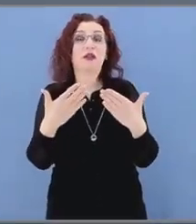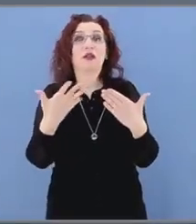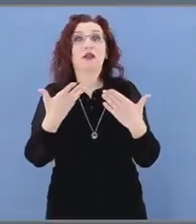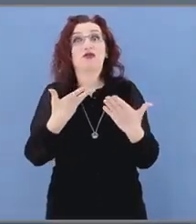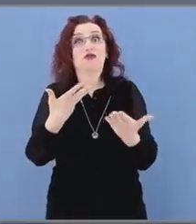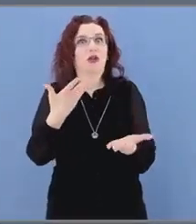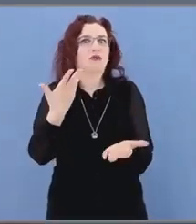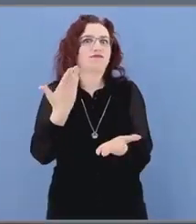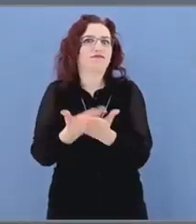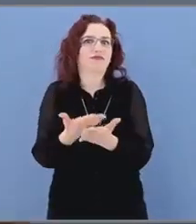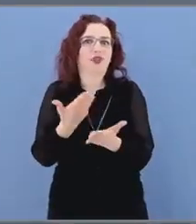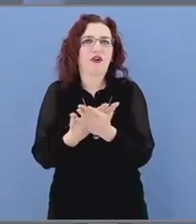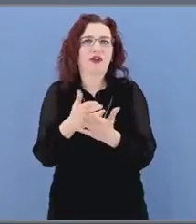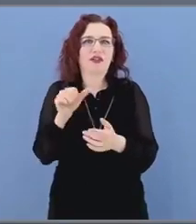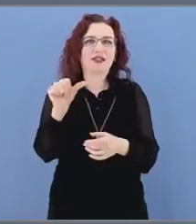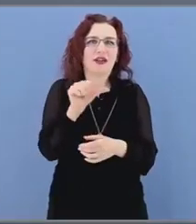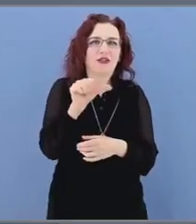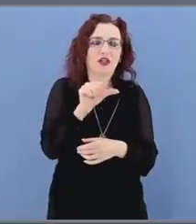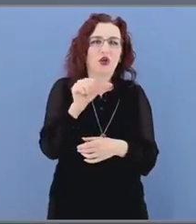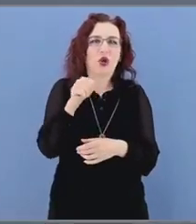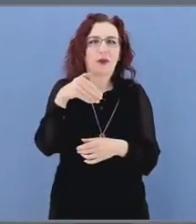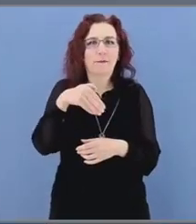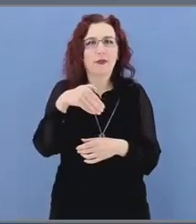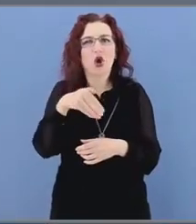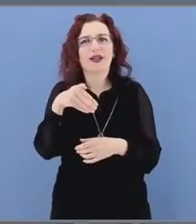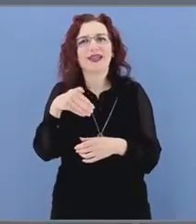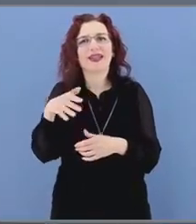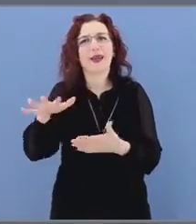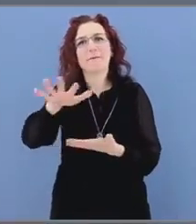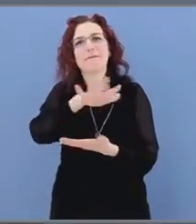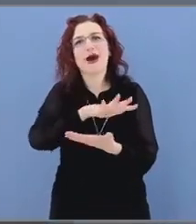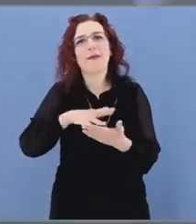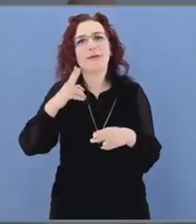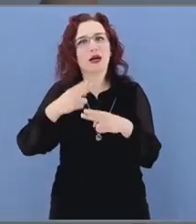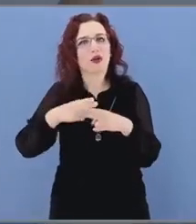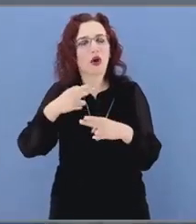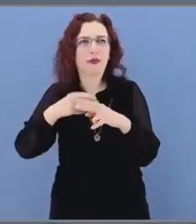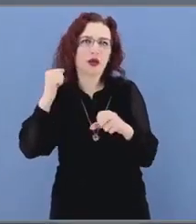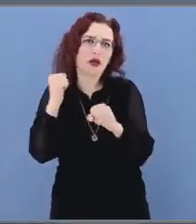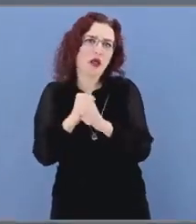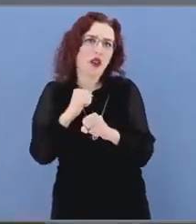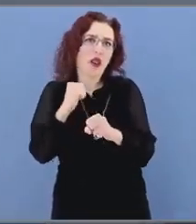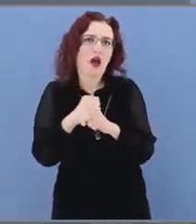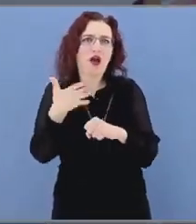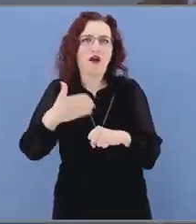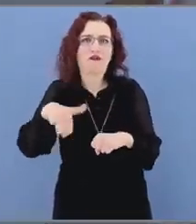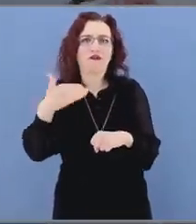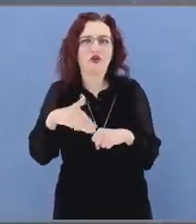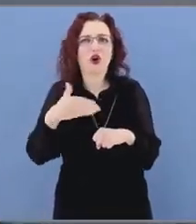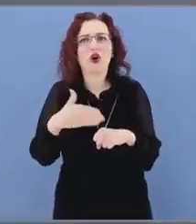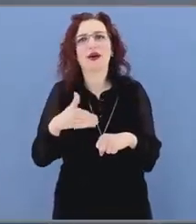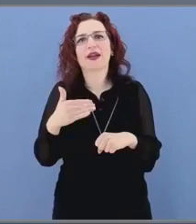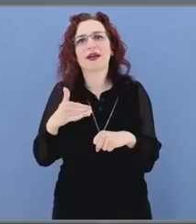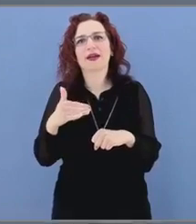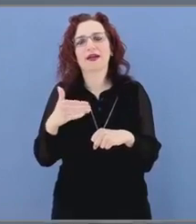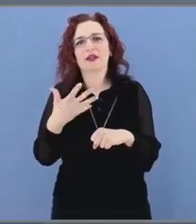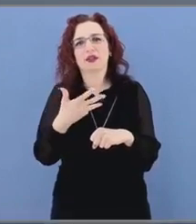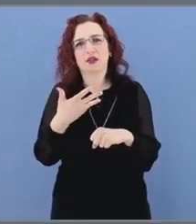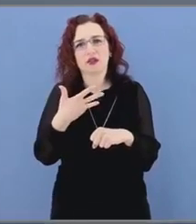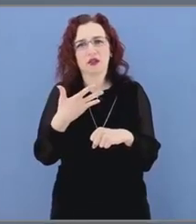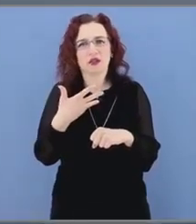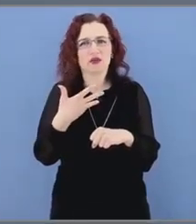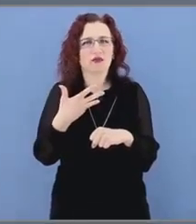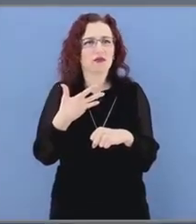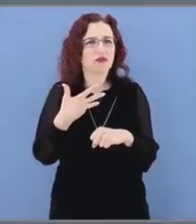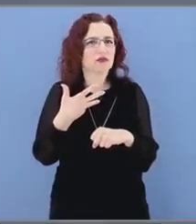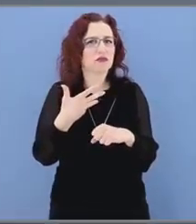Roma, che sta facendo un lavoro incredibile con la Fondazione Charlemagne su Periferie Capitali, l'Unione Sportiva Agli, con Lidia Borzì e Luca Serangeli, veramente